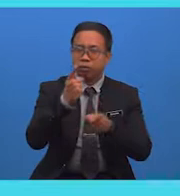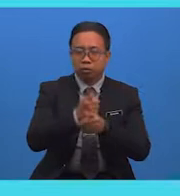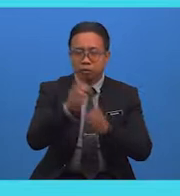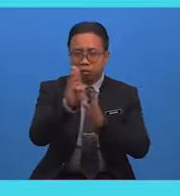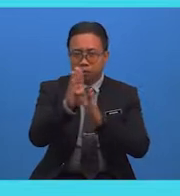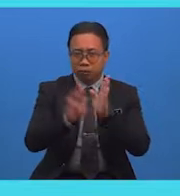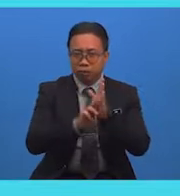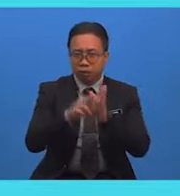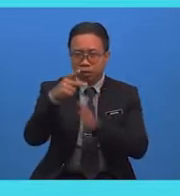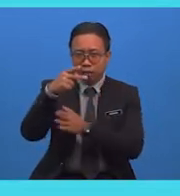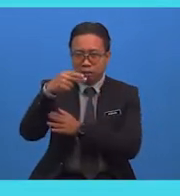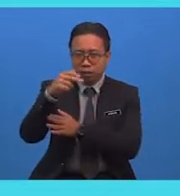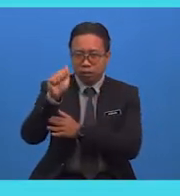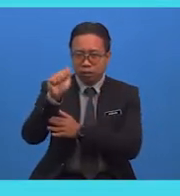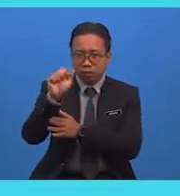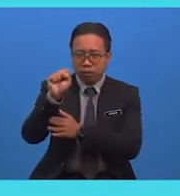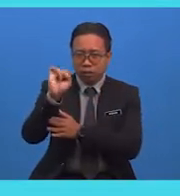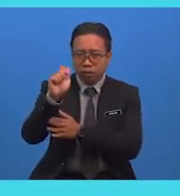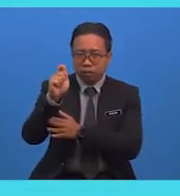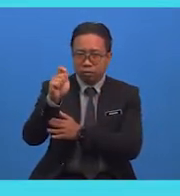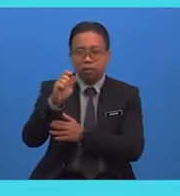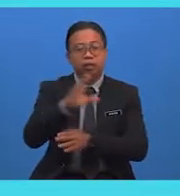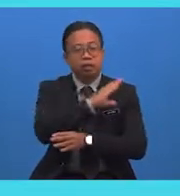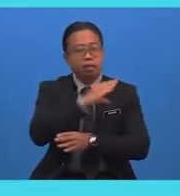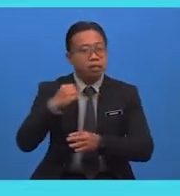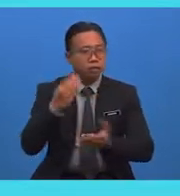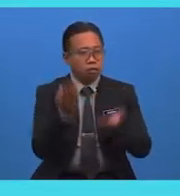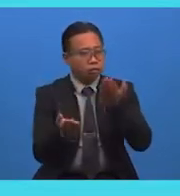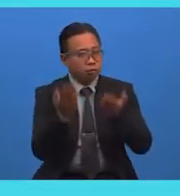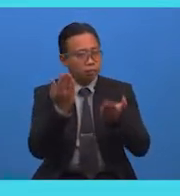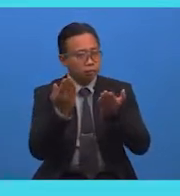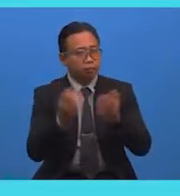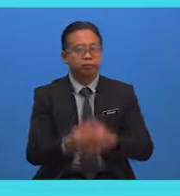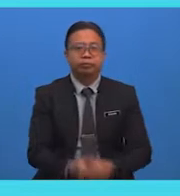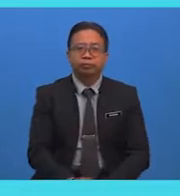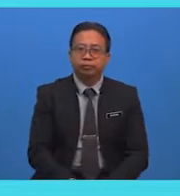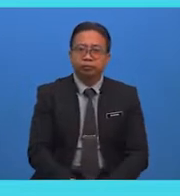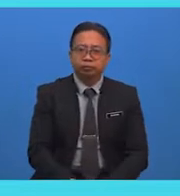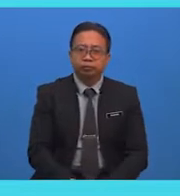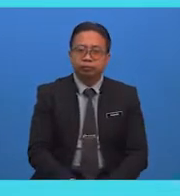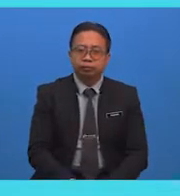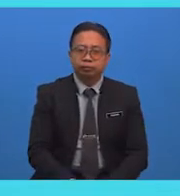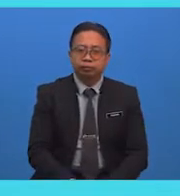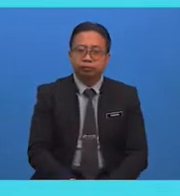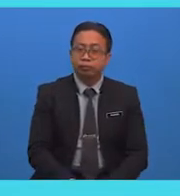berkhasiat dan seimbang. Atau satu lagi mengikut keperluan. Ingatkan akronimnya